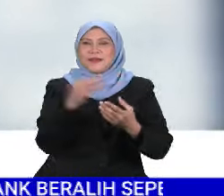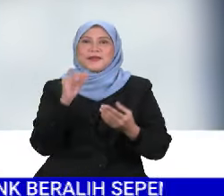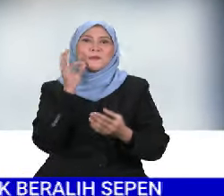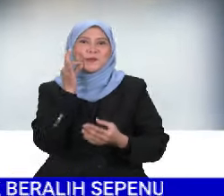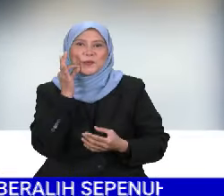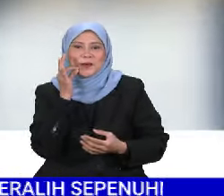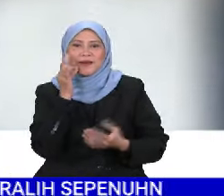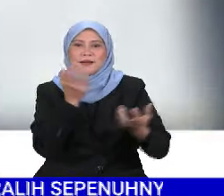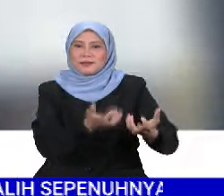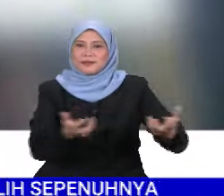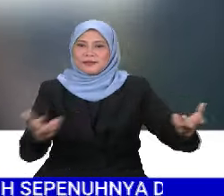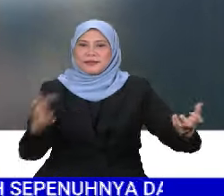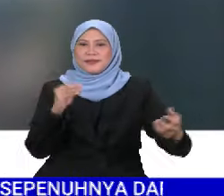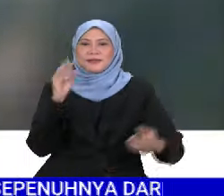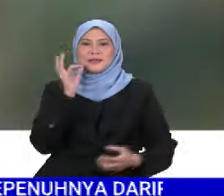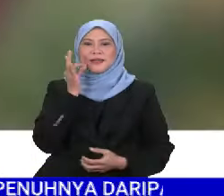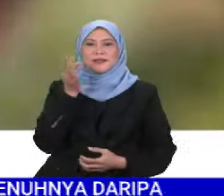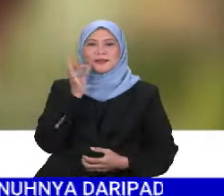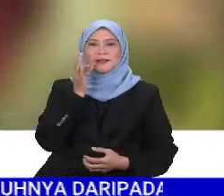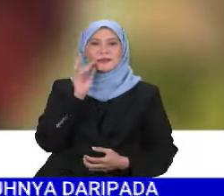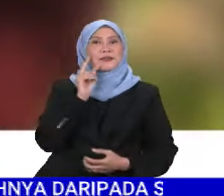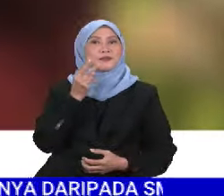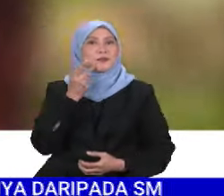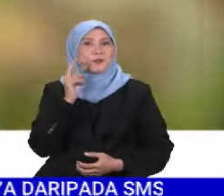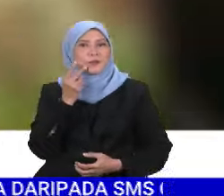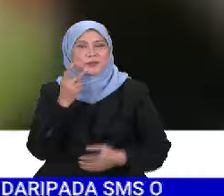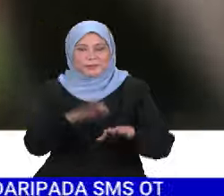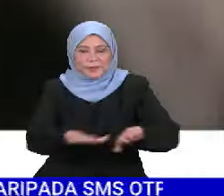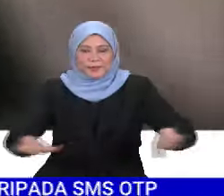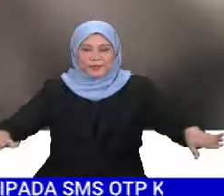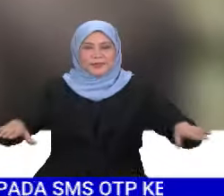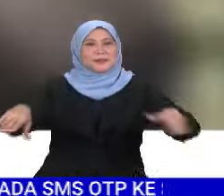dengan buah-buahan dan sayur-sayuran di atas meja serta pentas perkahwinan.